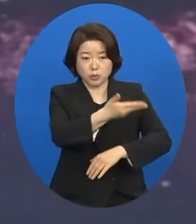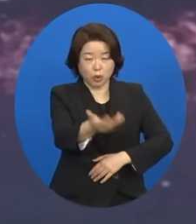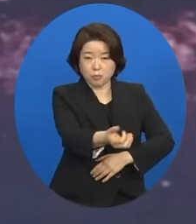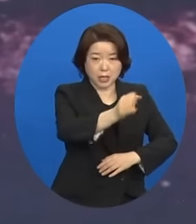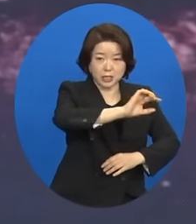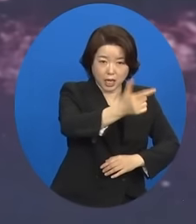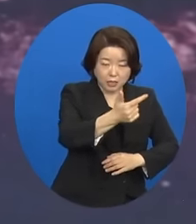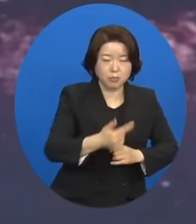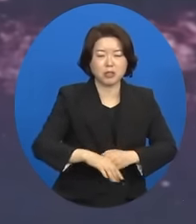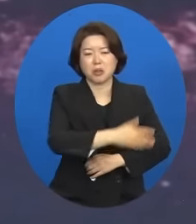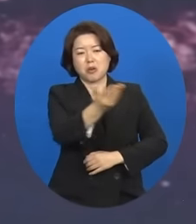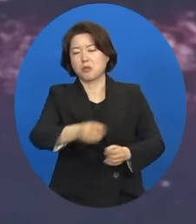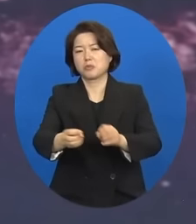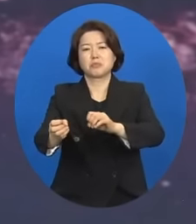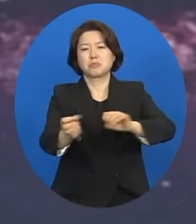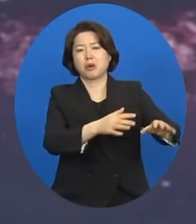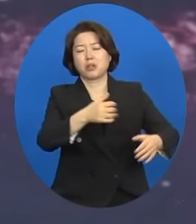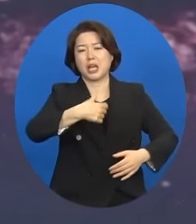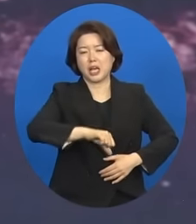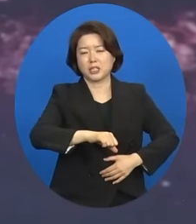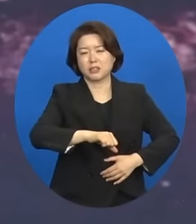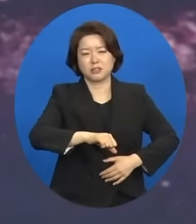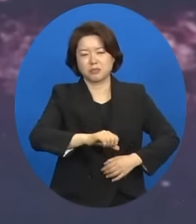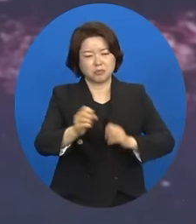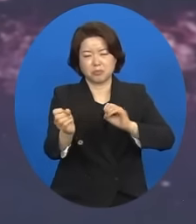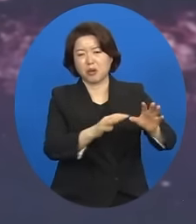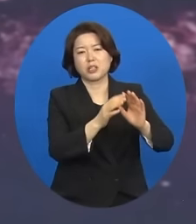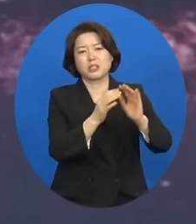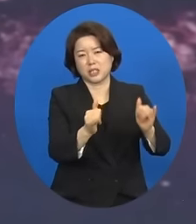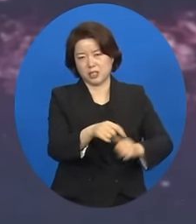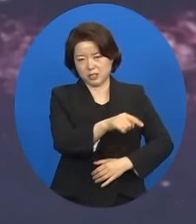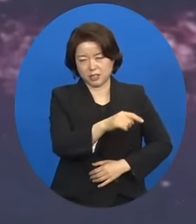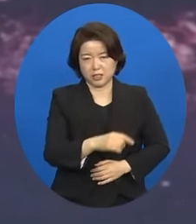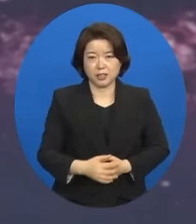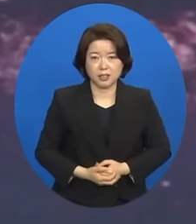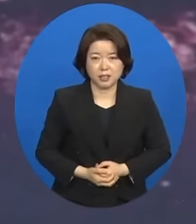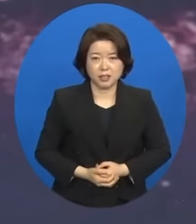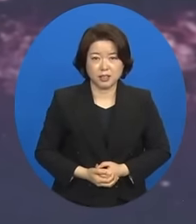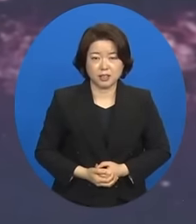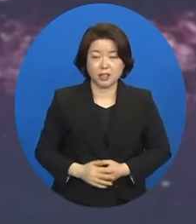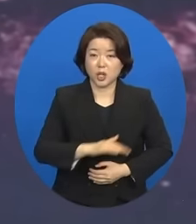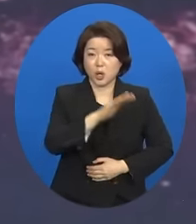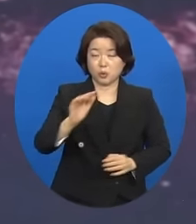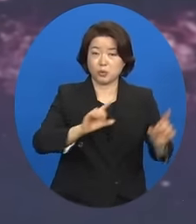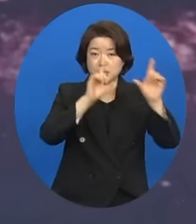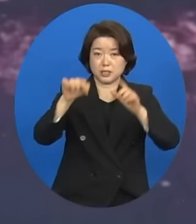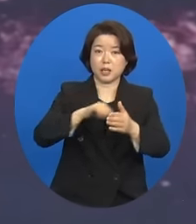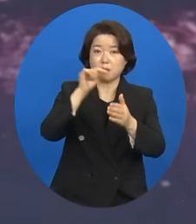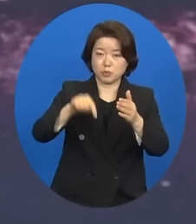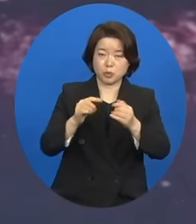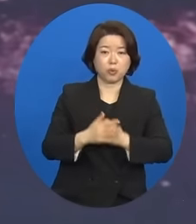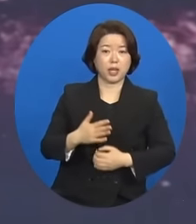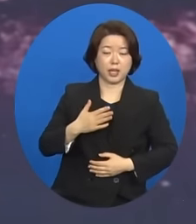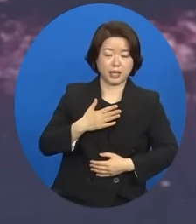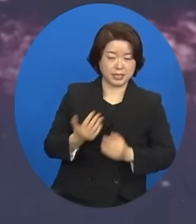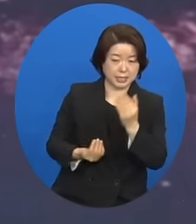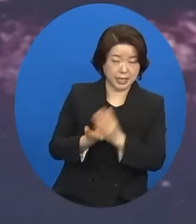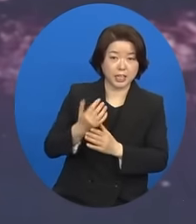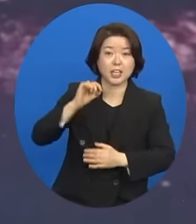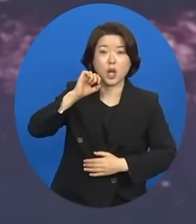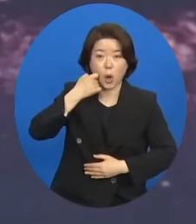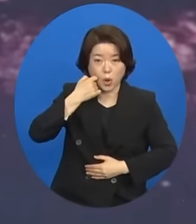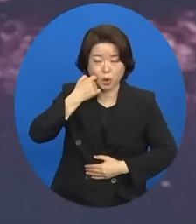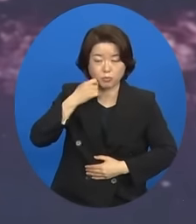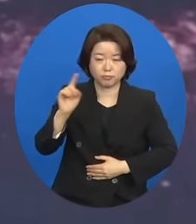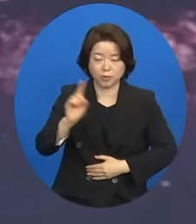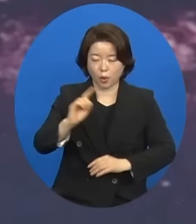사생자 아들이 자녀가 아니라는 것이죠 그러니까 우리 삶 가운데 일어나는 어려움과 어떤